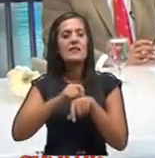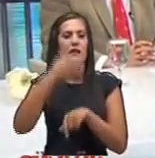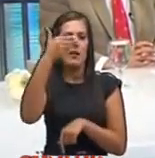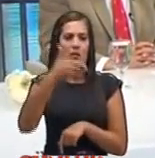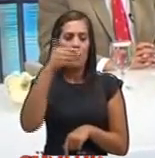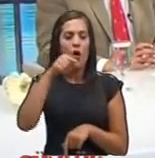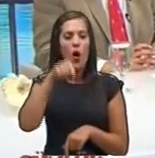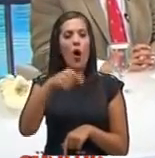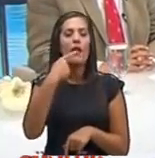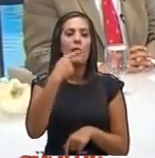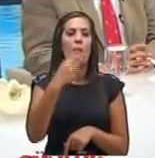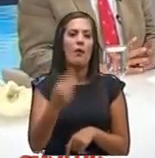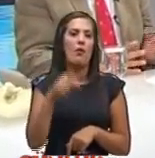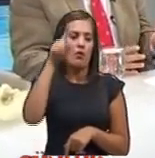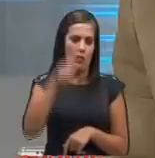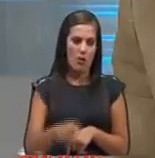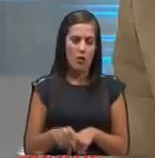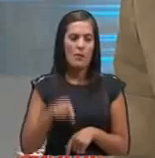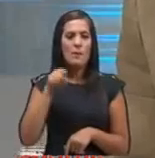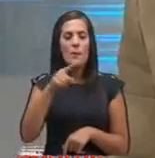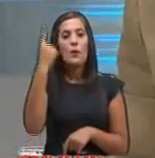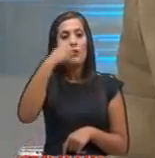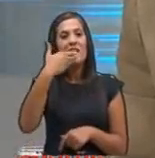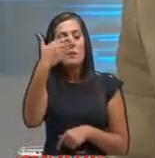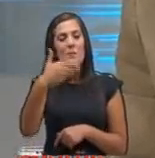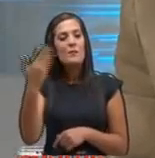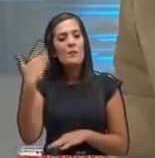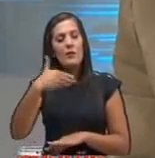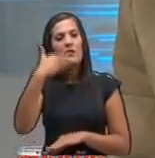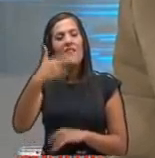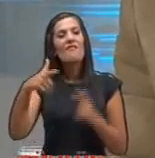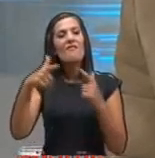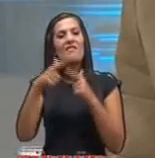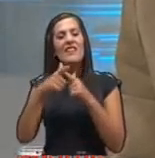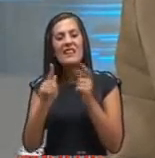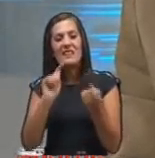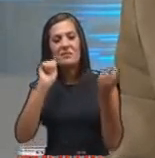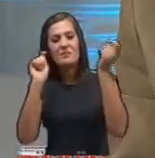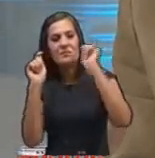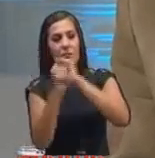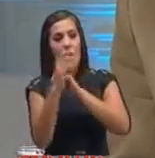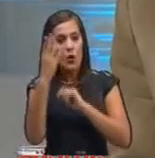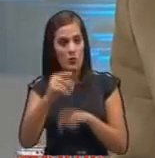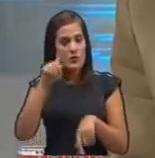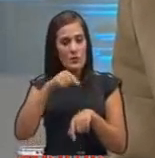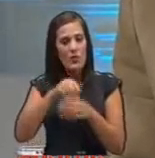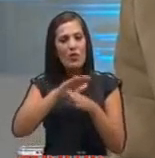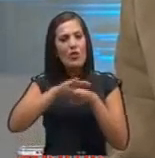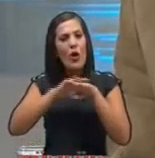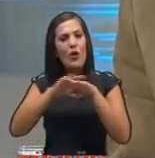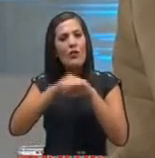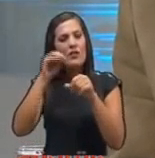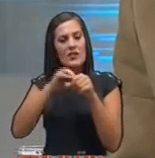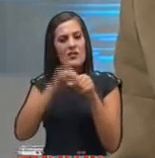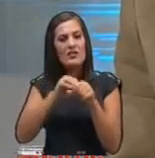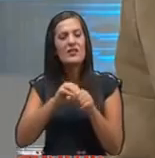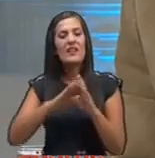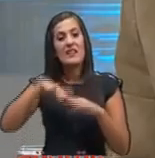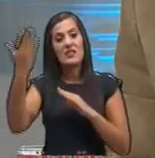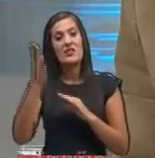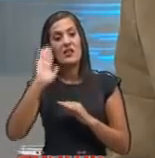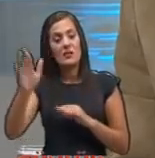ediyor. Onları sembolize ediyor. Dolayısıyla bu bahsettiğimiz olay, yani fıtıklaşmaya dönüştüğü takdirde bu dokunun bulunduğu yerden